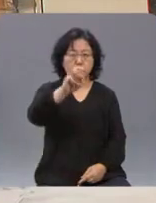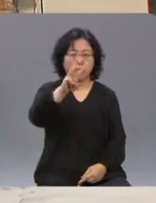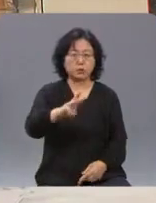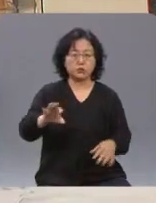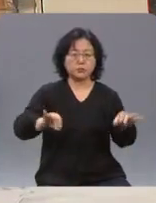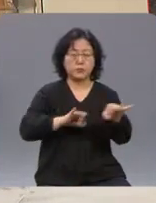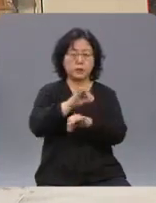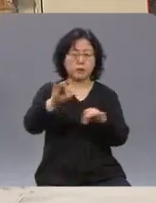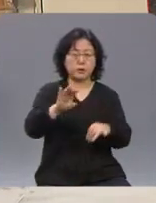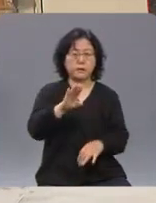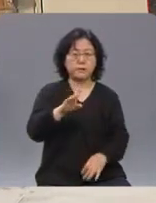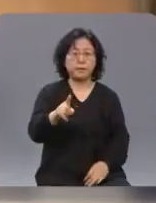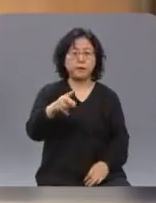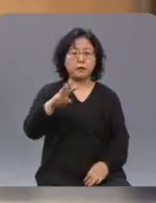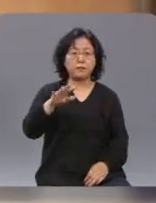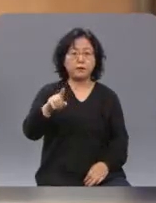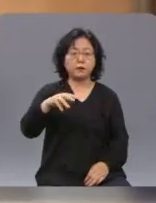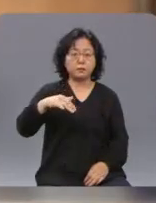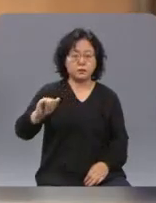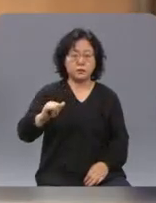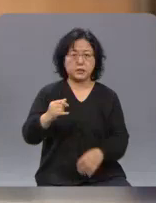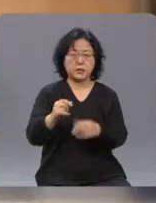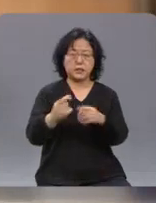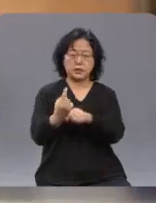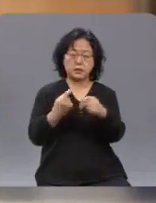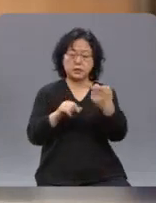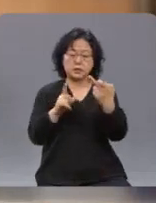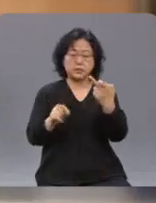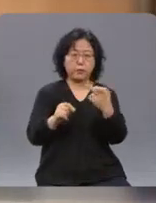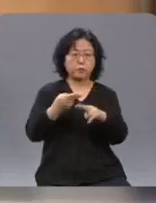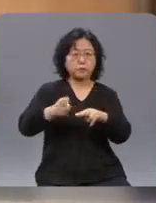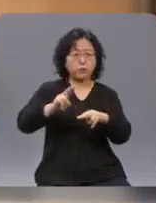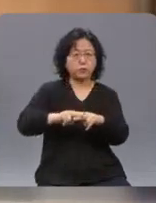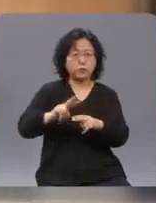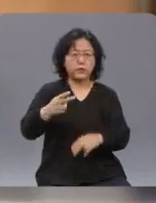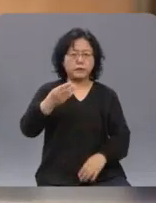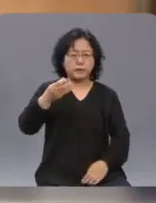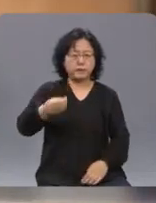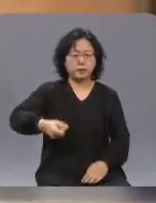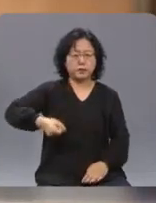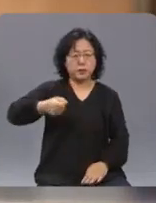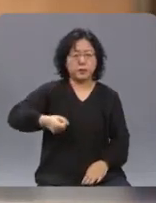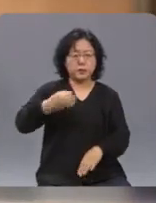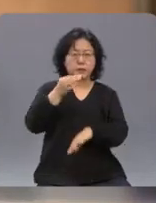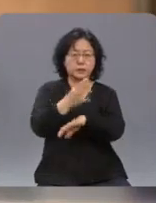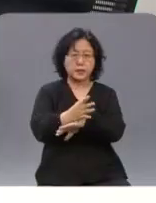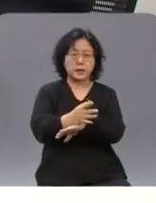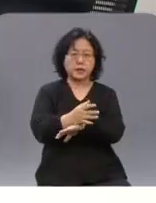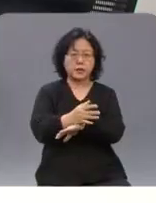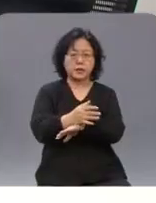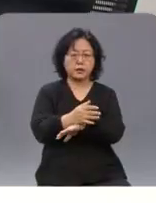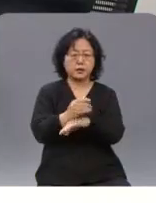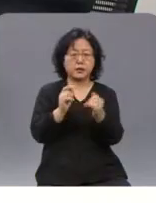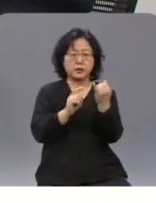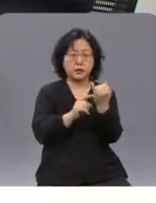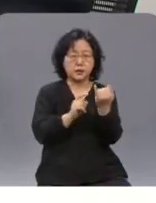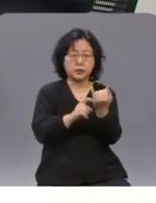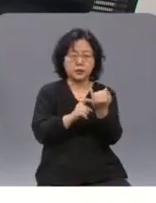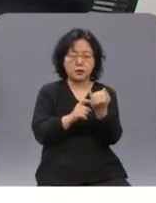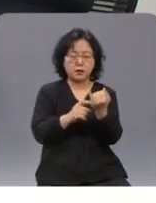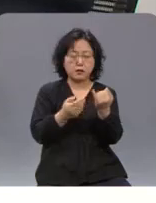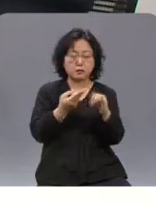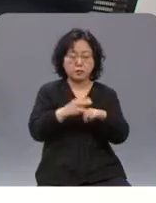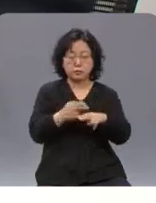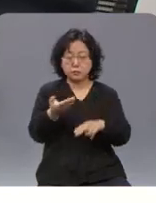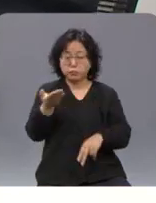광주의 한 백화점 버버리 매장에서 지난해 12월 선물용으로 약 200만원짜리 핸드백을 산 고모씨 선물을 받은